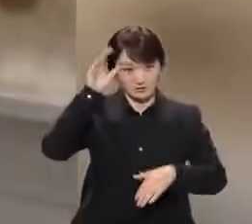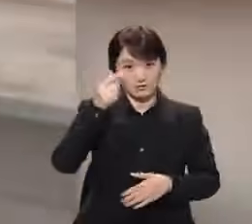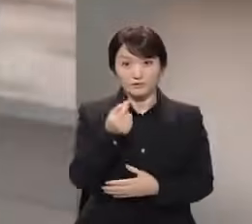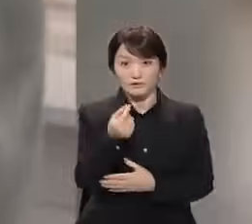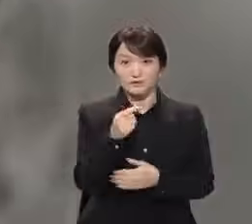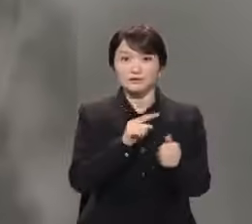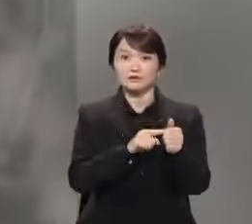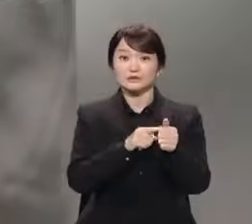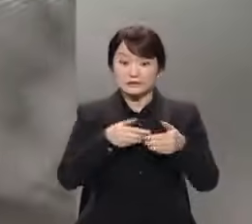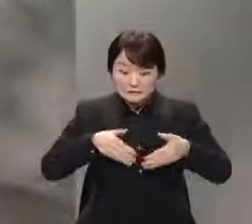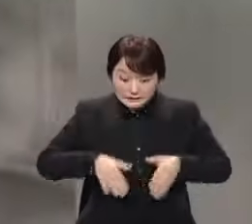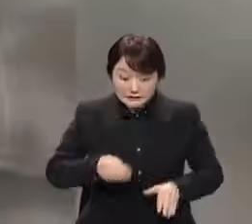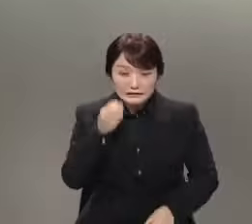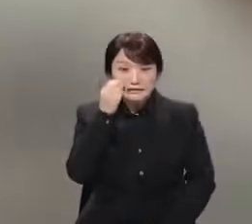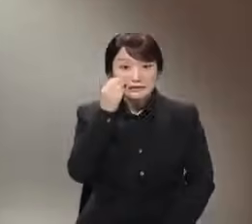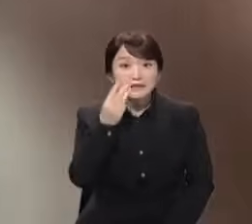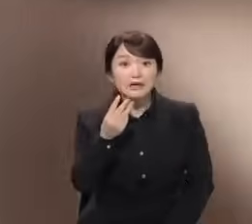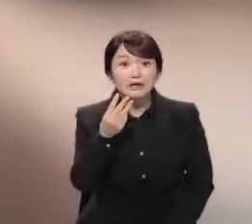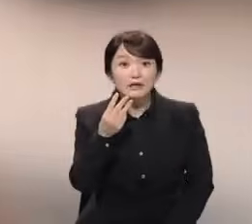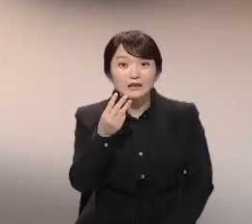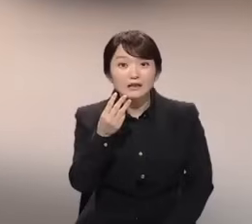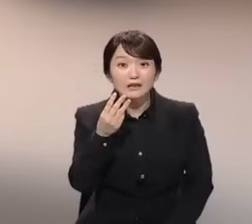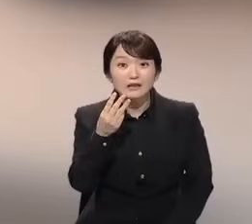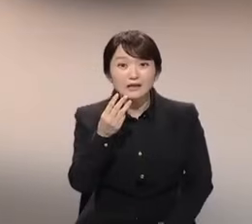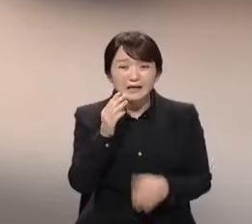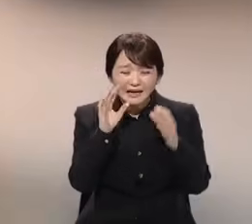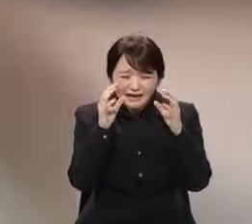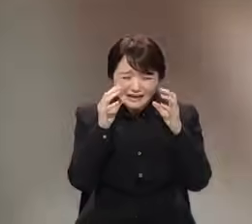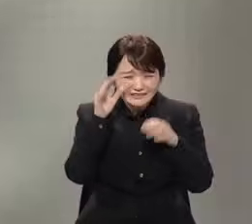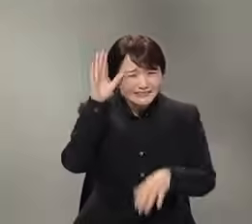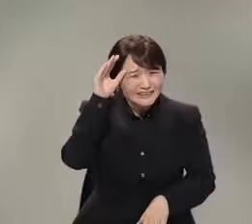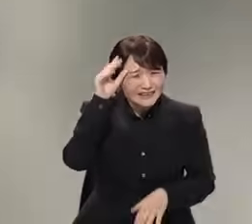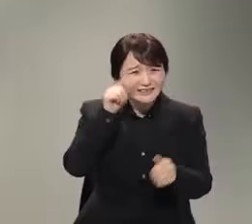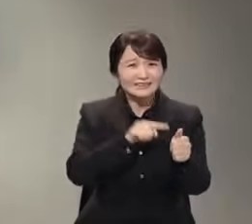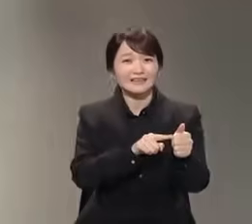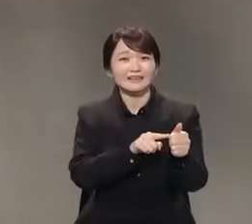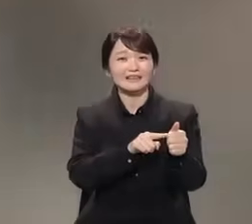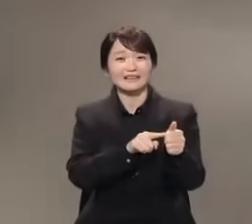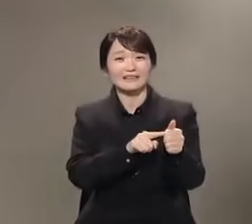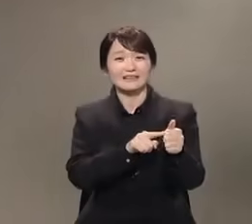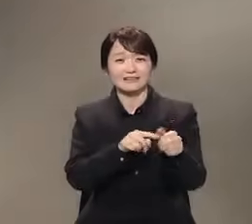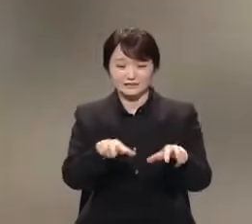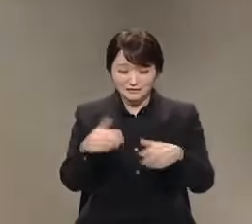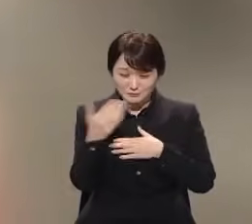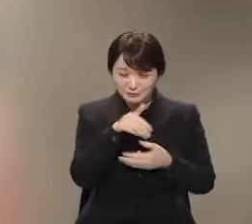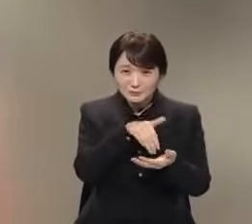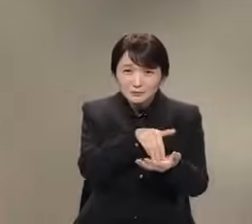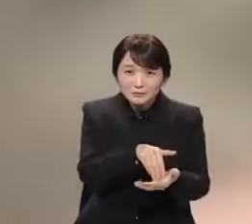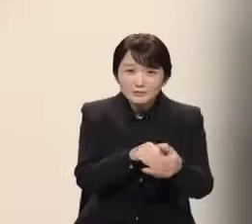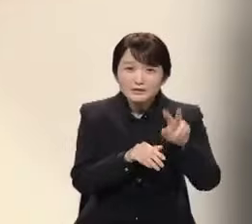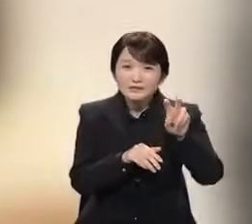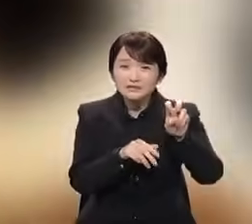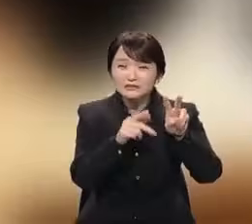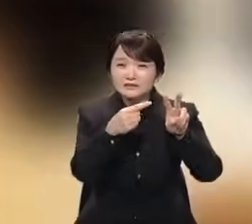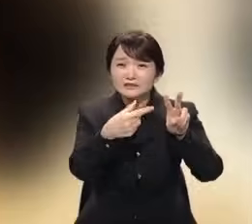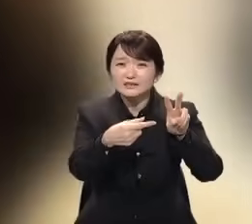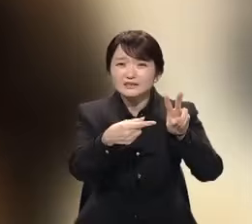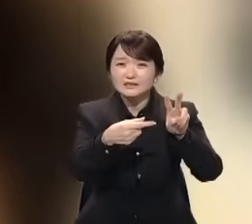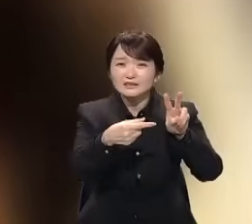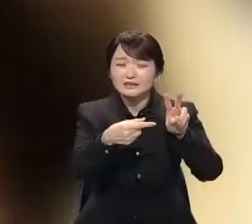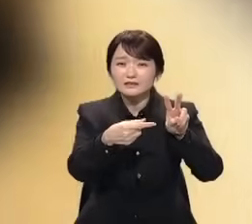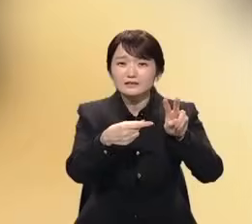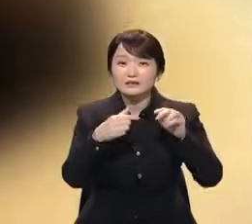친구 태어난 지 3개월밖에 안 된 새끼 강아지입니다. 3개월? 네, 지금 몸무게는 무려